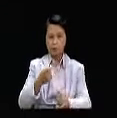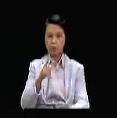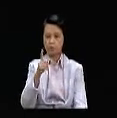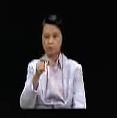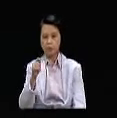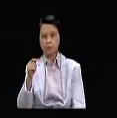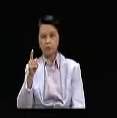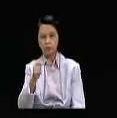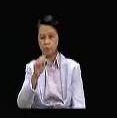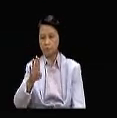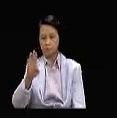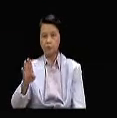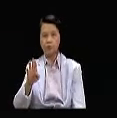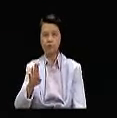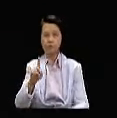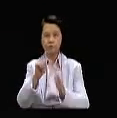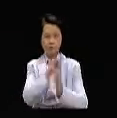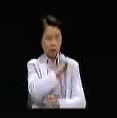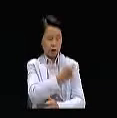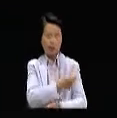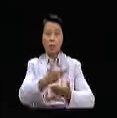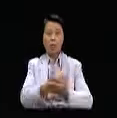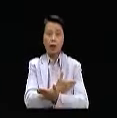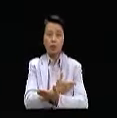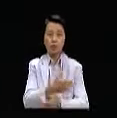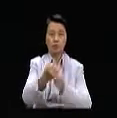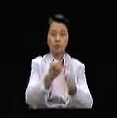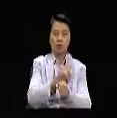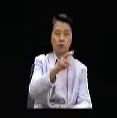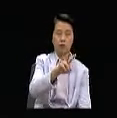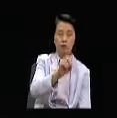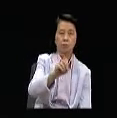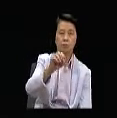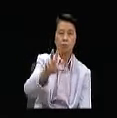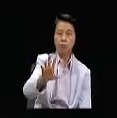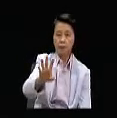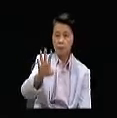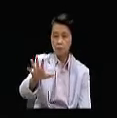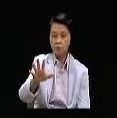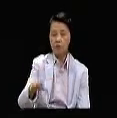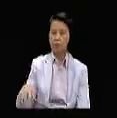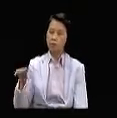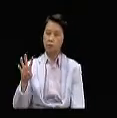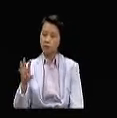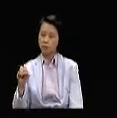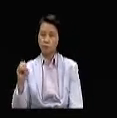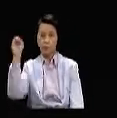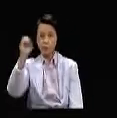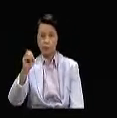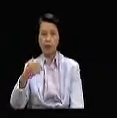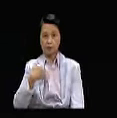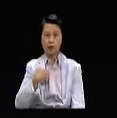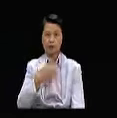PBB tenaga boleh baru dan tahun 2035 40% jadi weaved kg